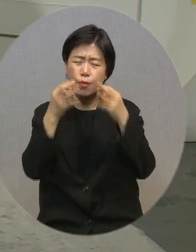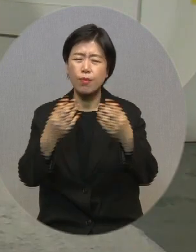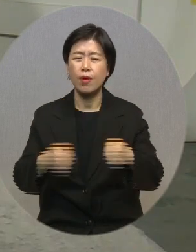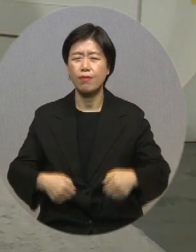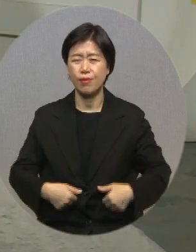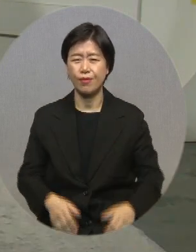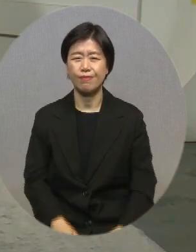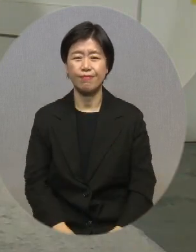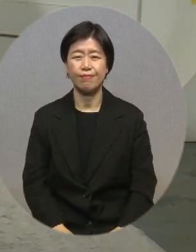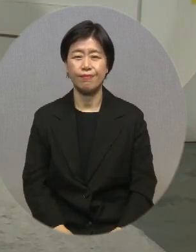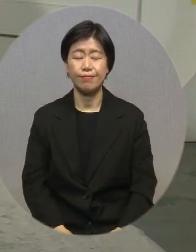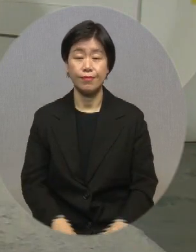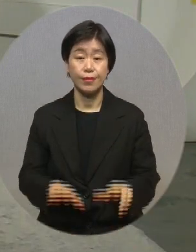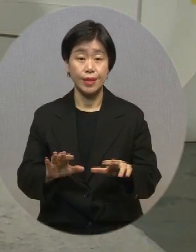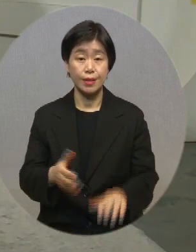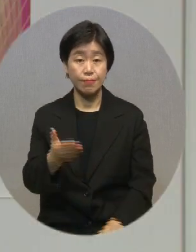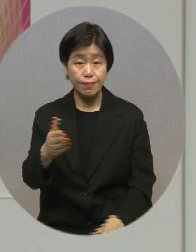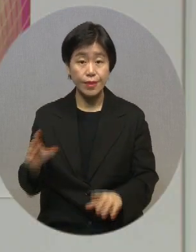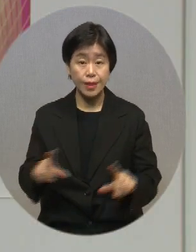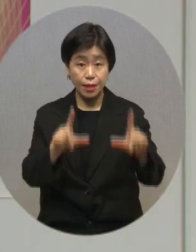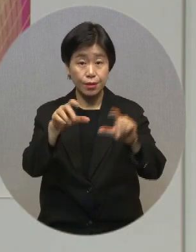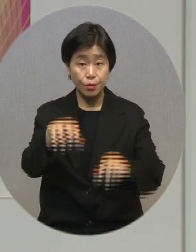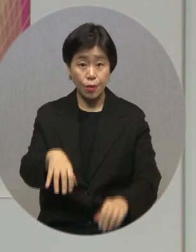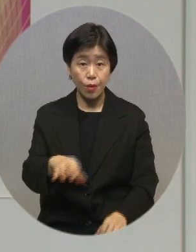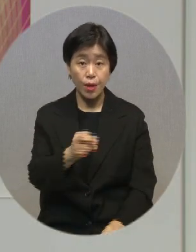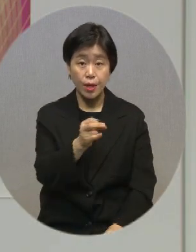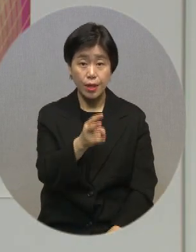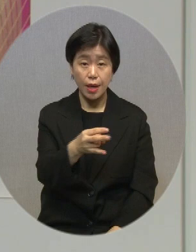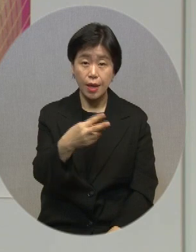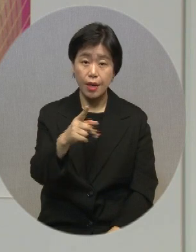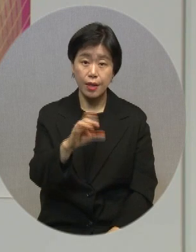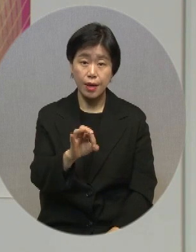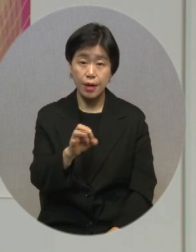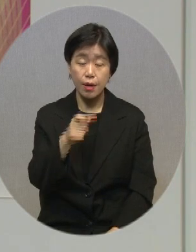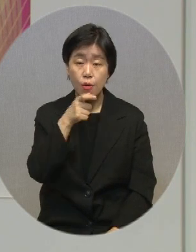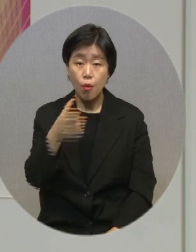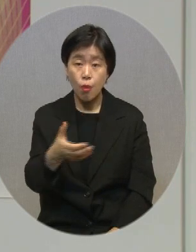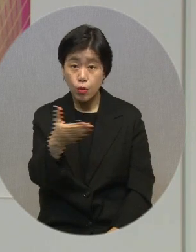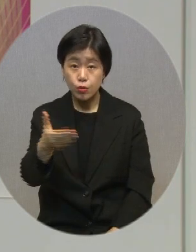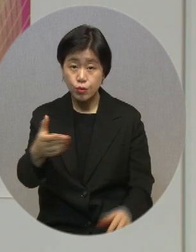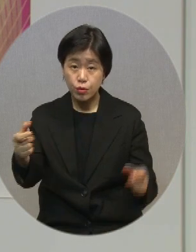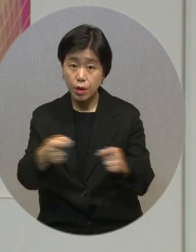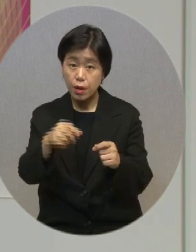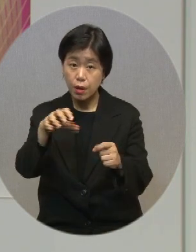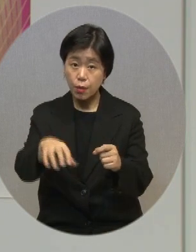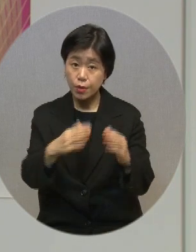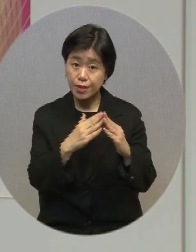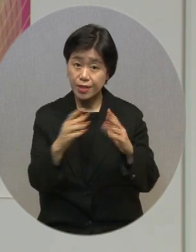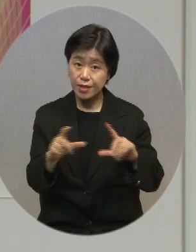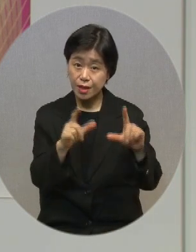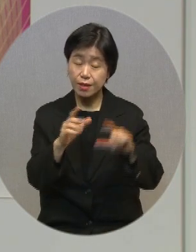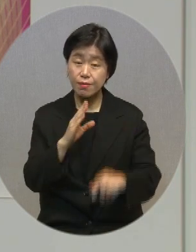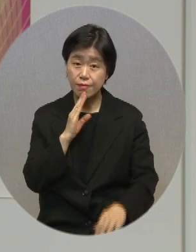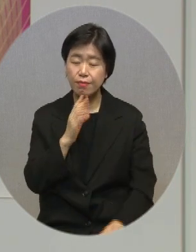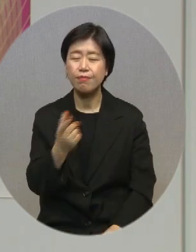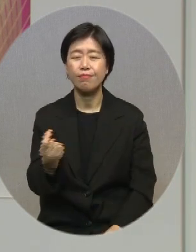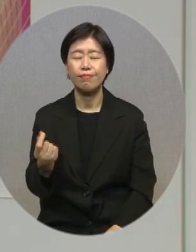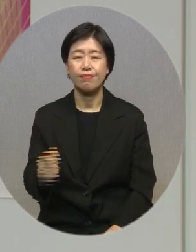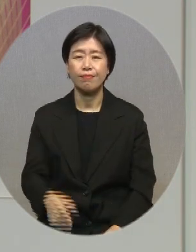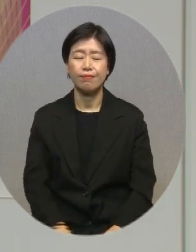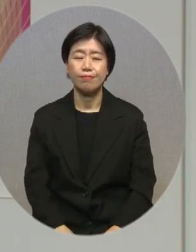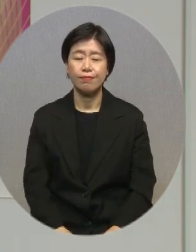네. 네. 근데 지금 현재 사시는 곳이 예당호 근처라고. 예예. 예당 출렁다리 있는데.